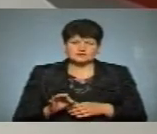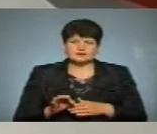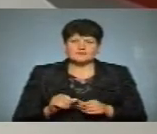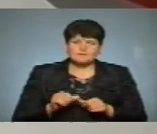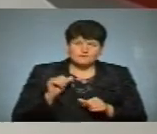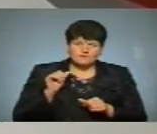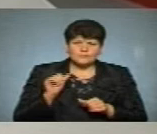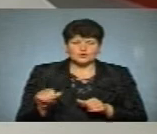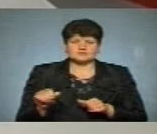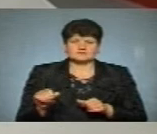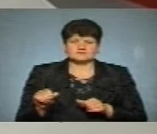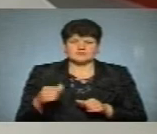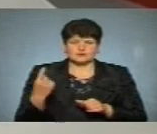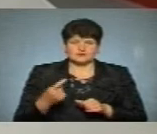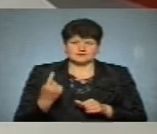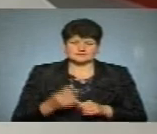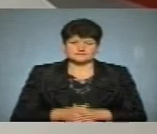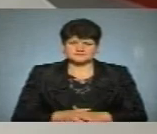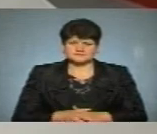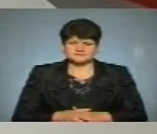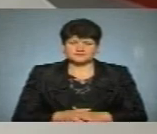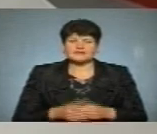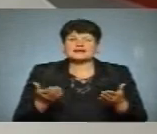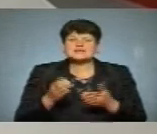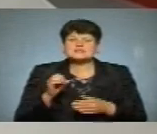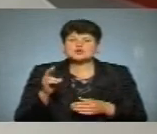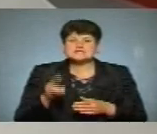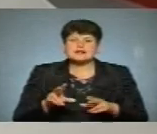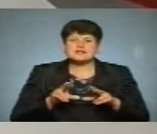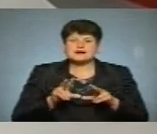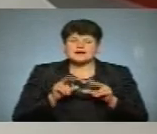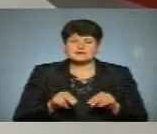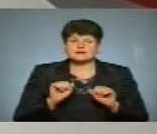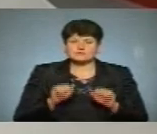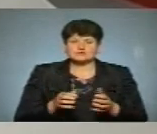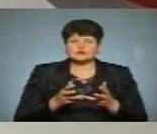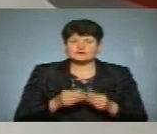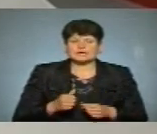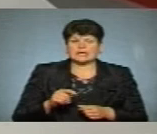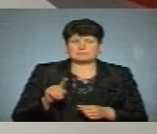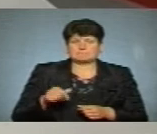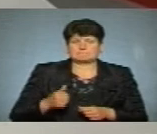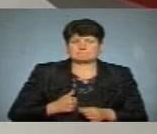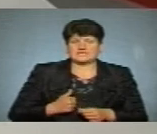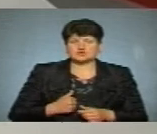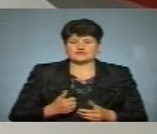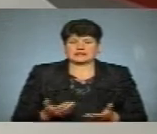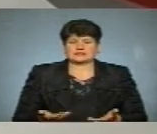межі області. На які соціальні гарантії може розраховувати призовник?